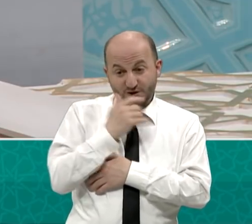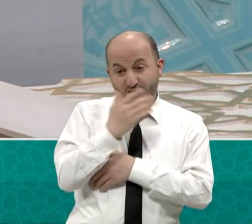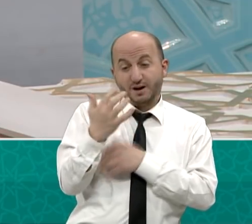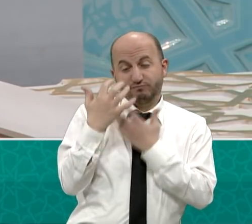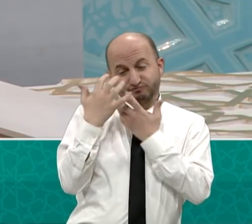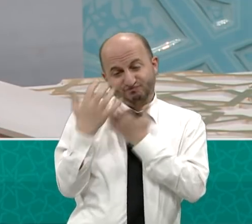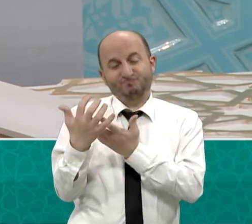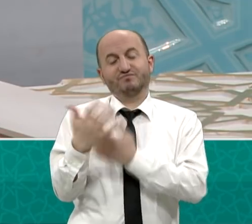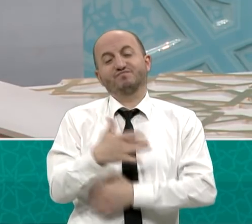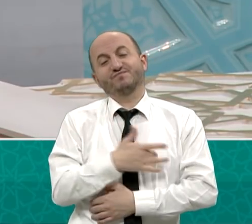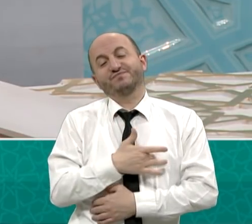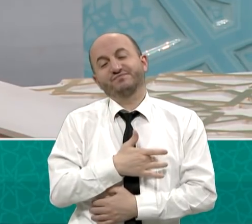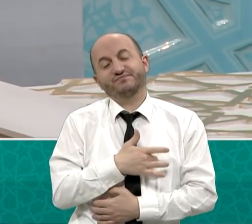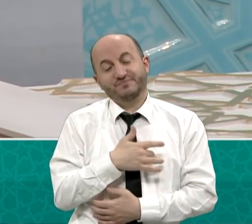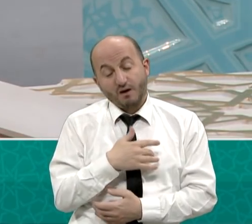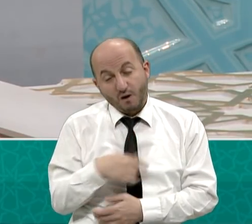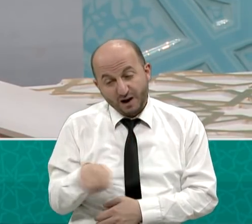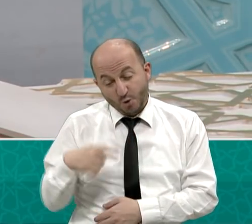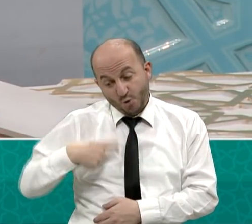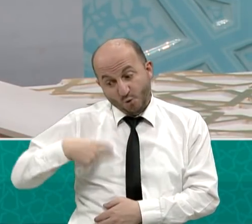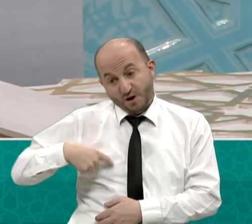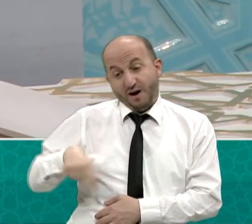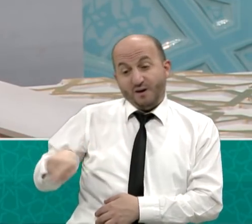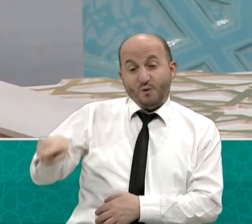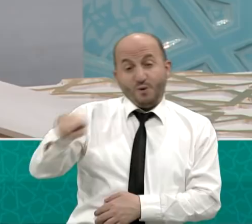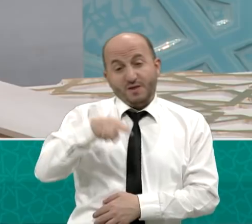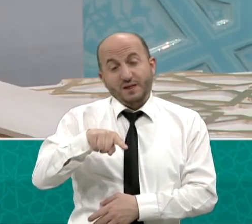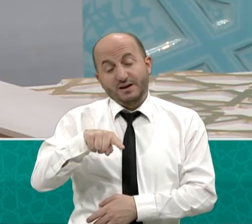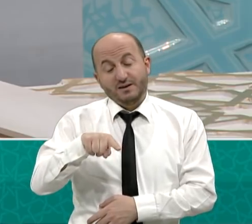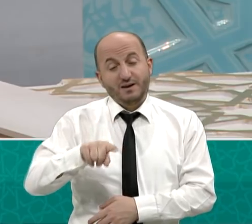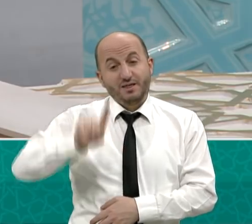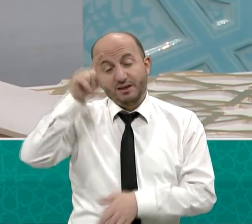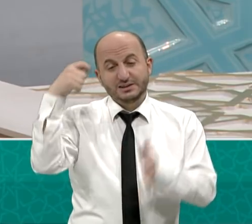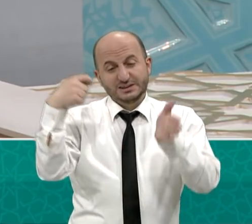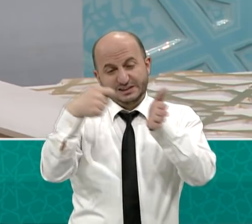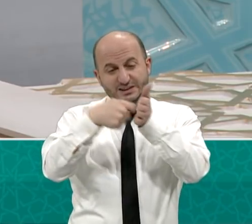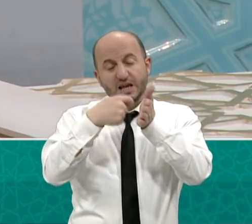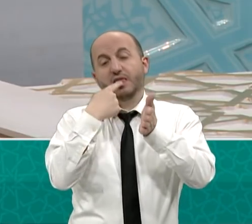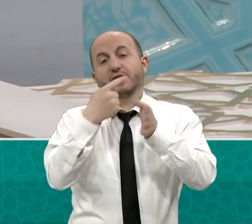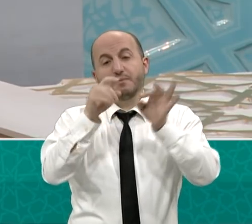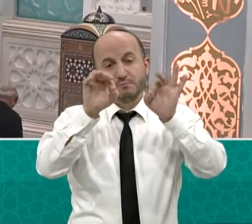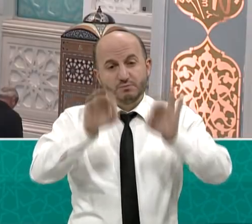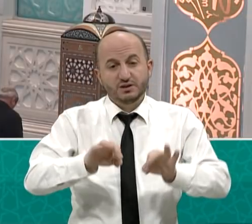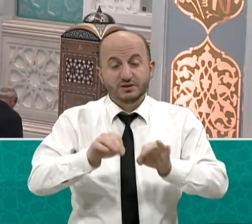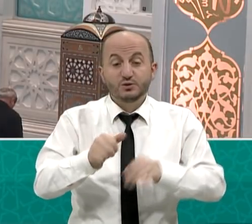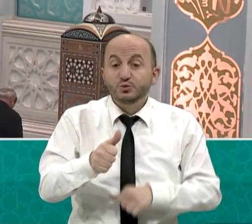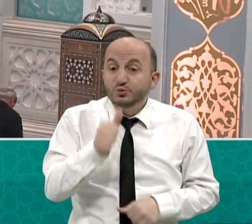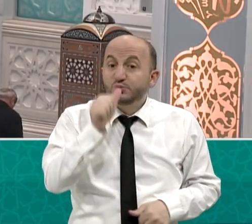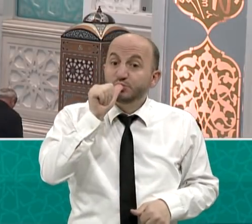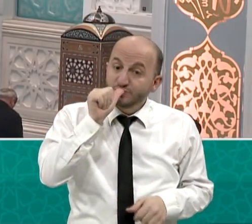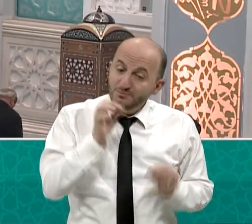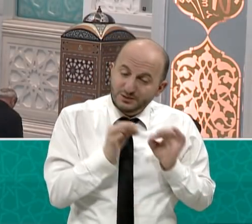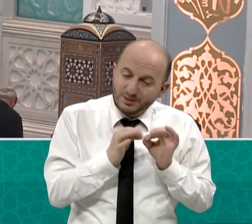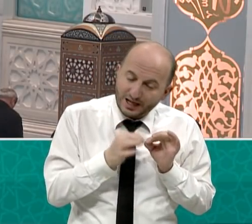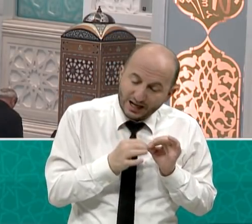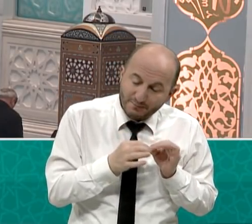rahmetini sadece onlara has kılacak olan Allah'ın adıyla diye başlarız. Su içmeye onunla